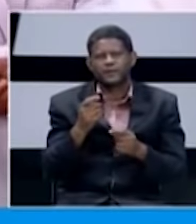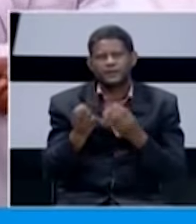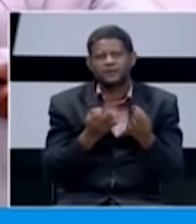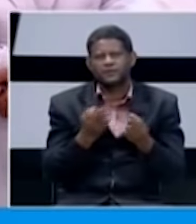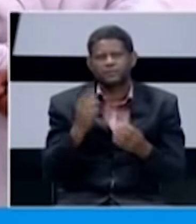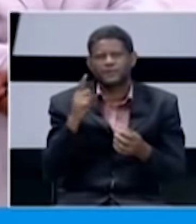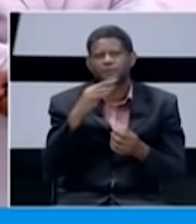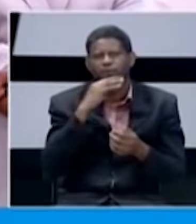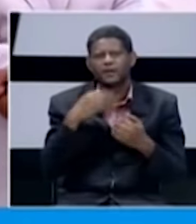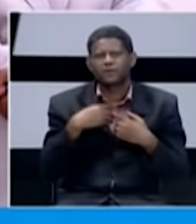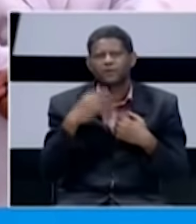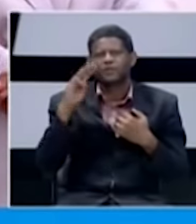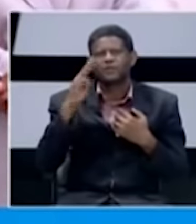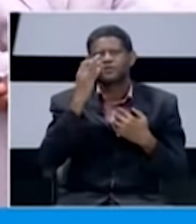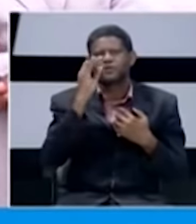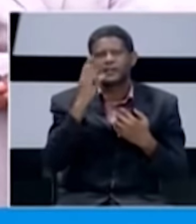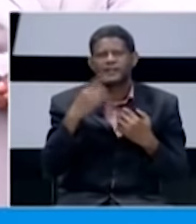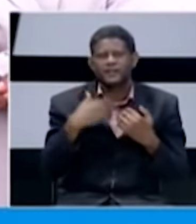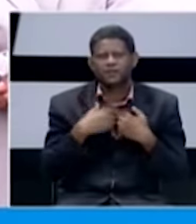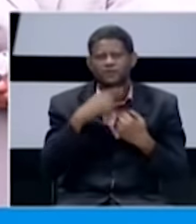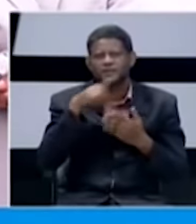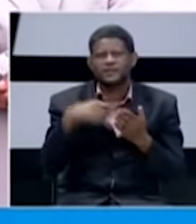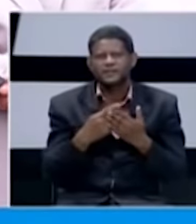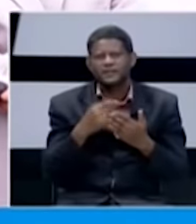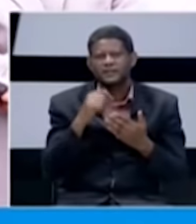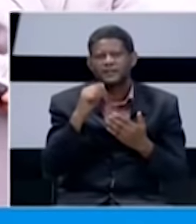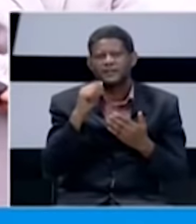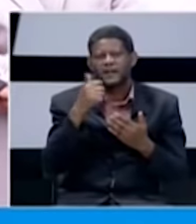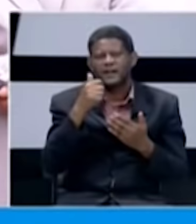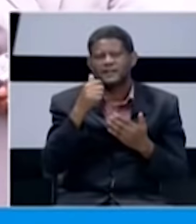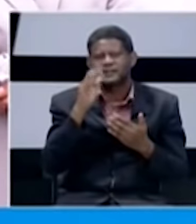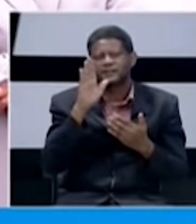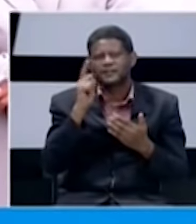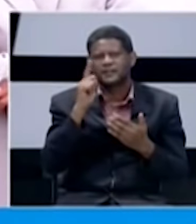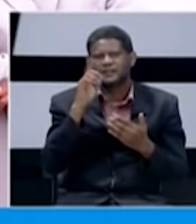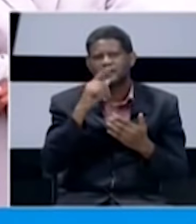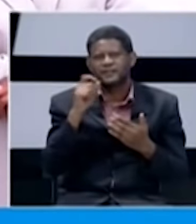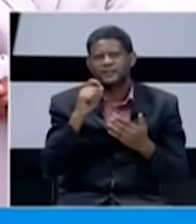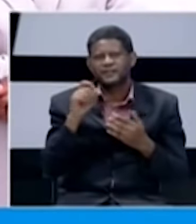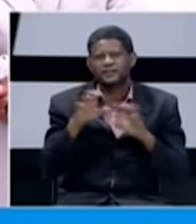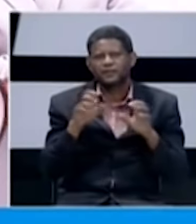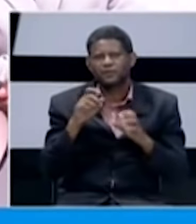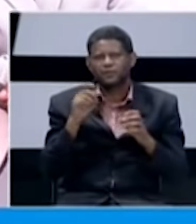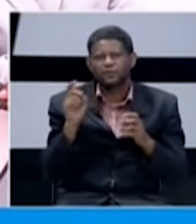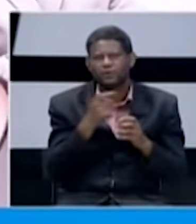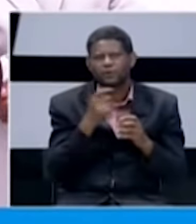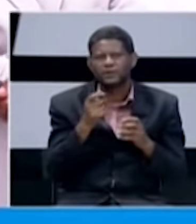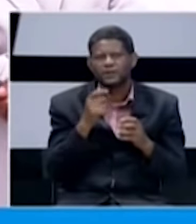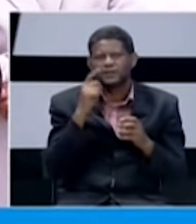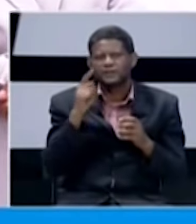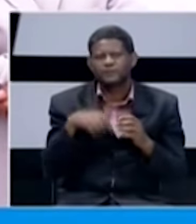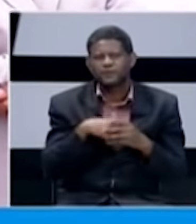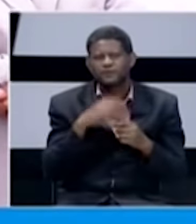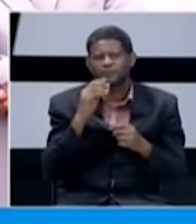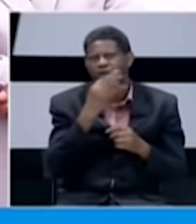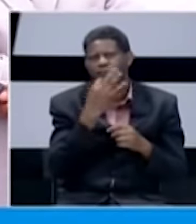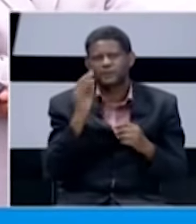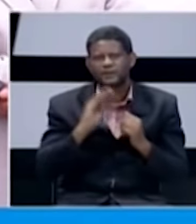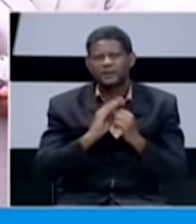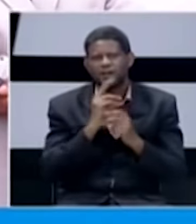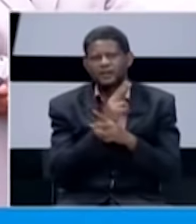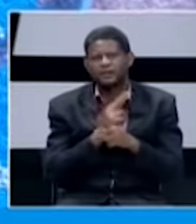سولار اني ايو سلاذي عسر تقن اختقورو انتهونكم اندحر ندعو اوطاهم بدن بنتحليهم من كابز